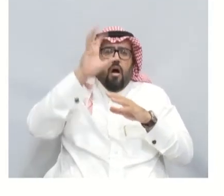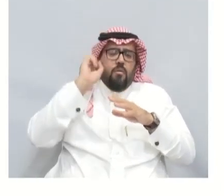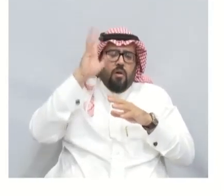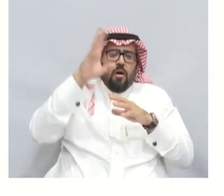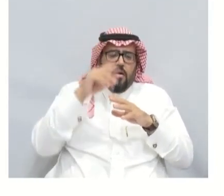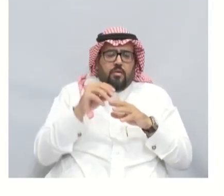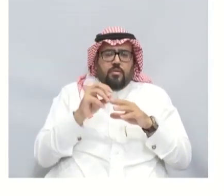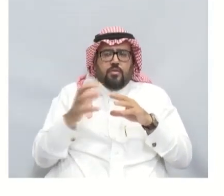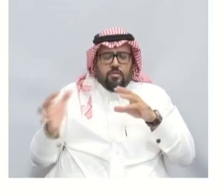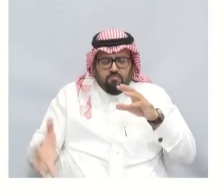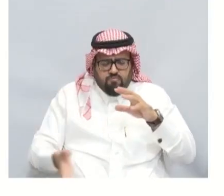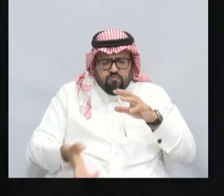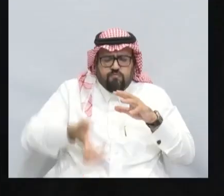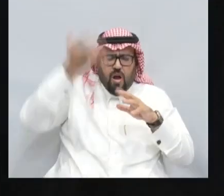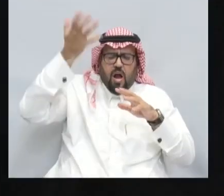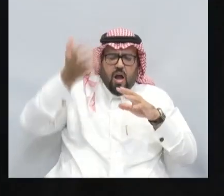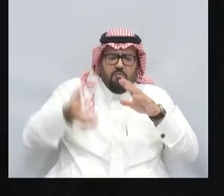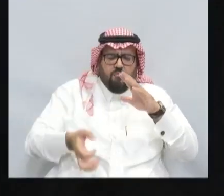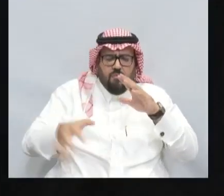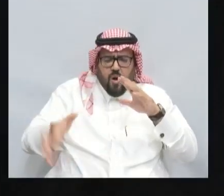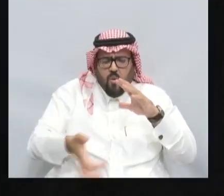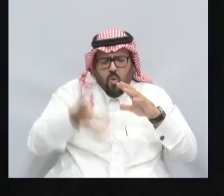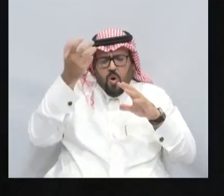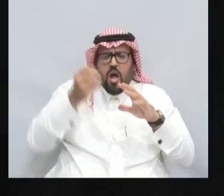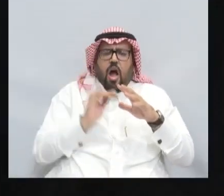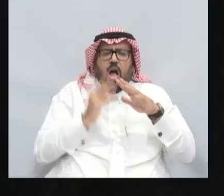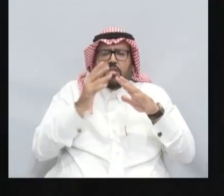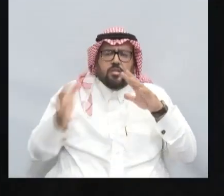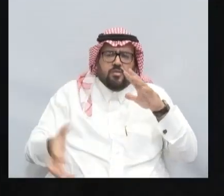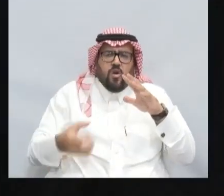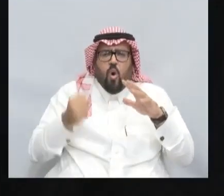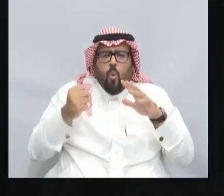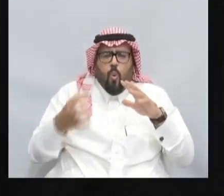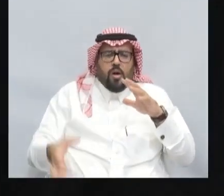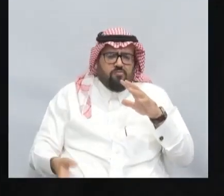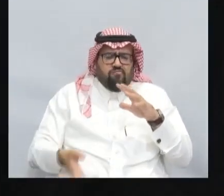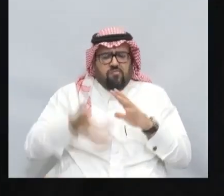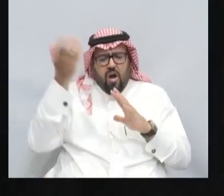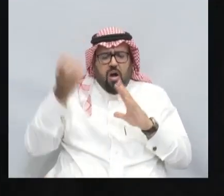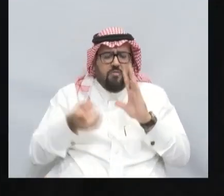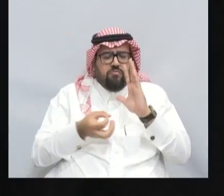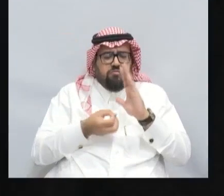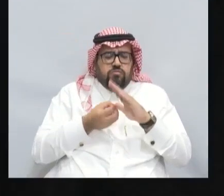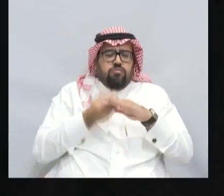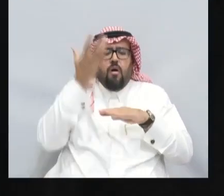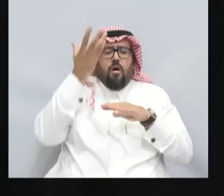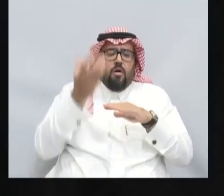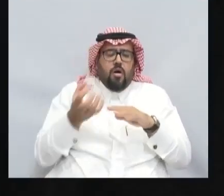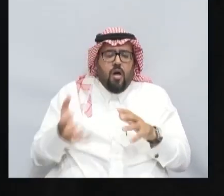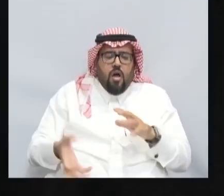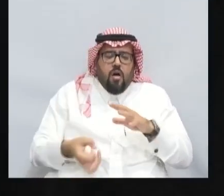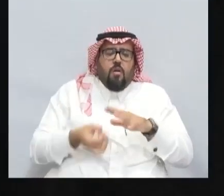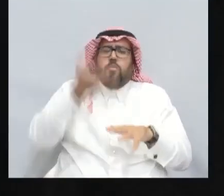لابة مقذوفات، لأنه يخرج مواد ثوران شديد، غازات هائلة، ضغط مواد جدا جدا ثقيلة،